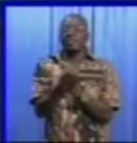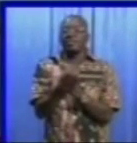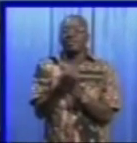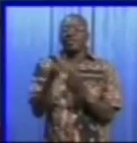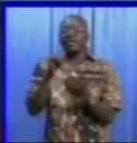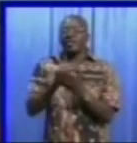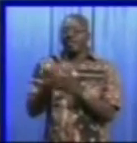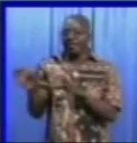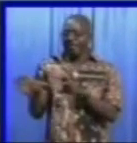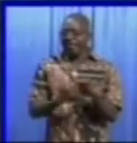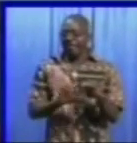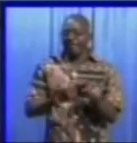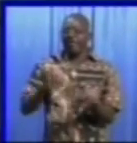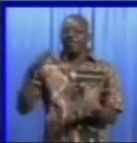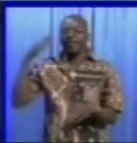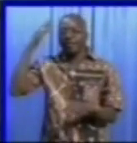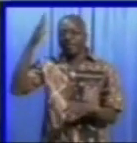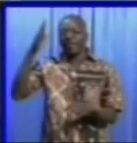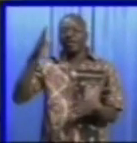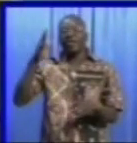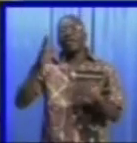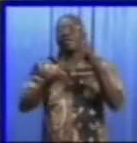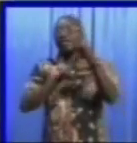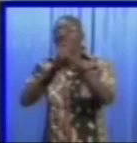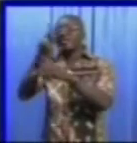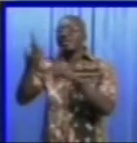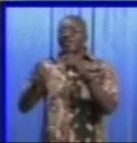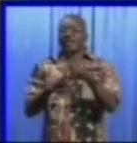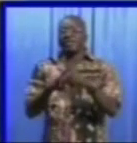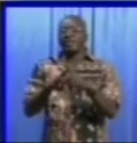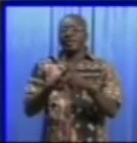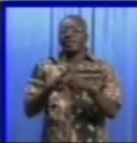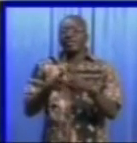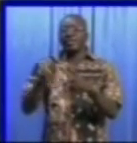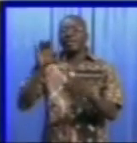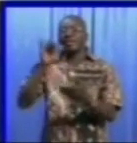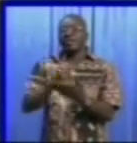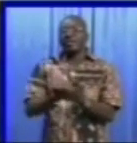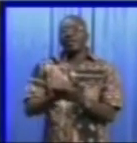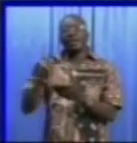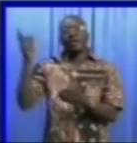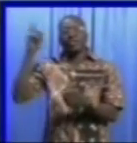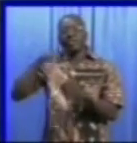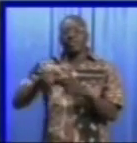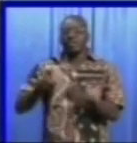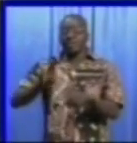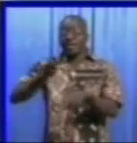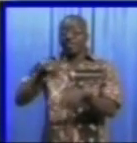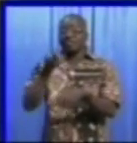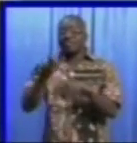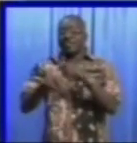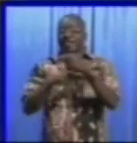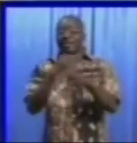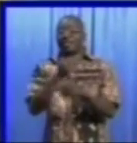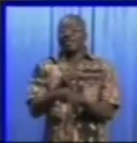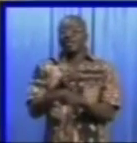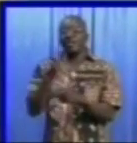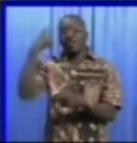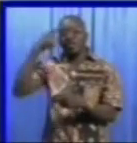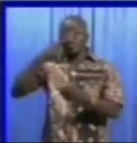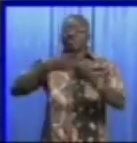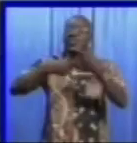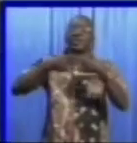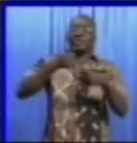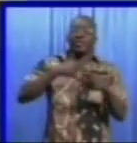cela, le civisme apparaît être le sentiment de la nation pour unir